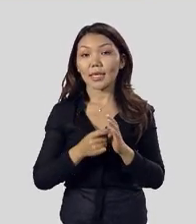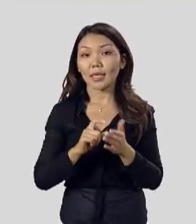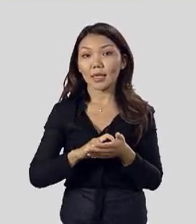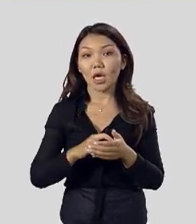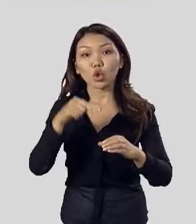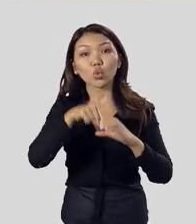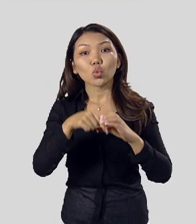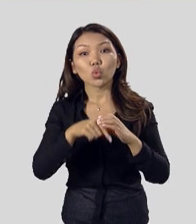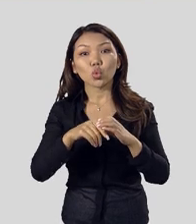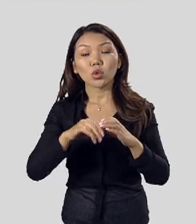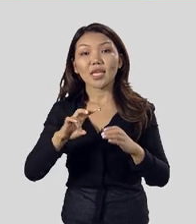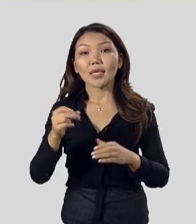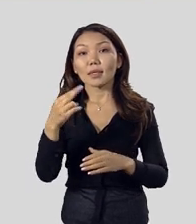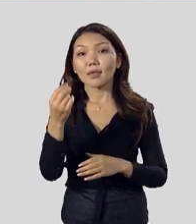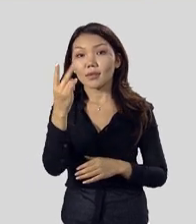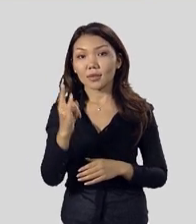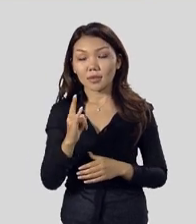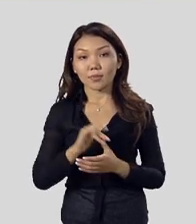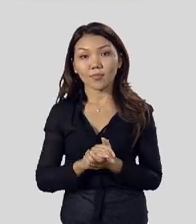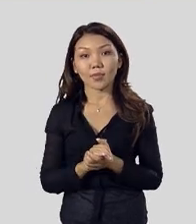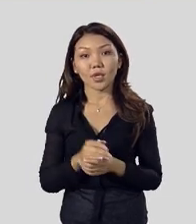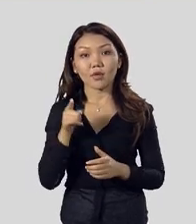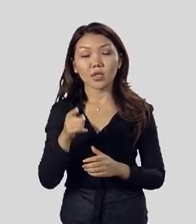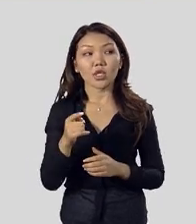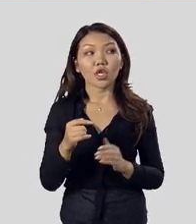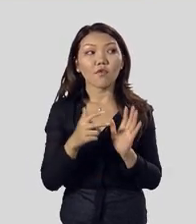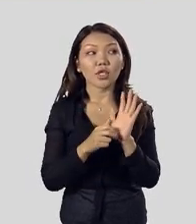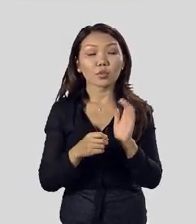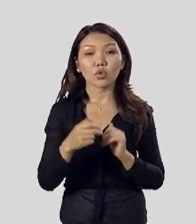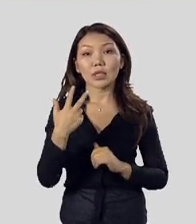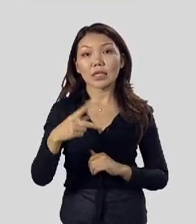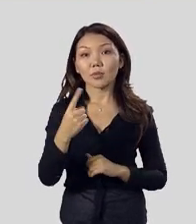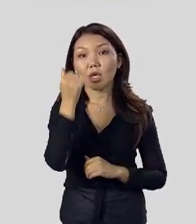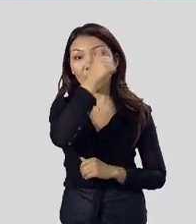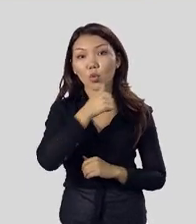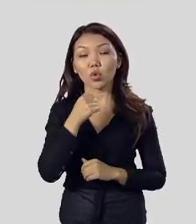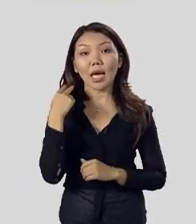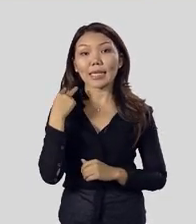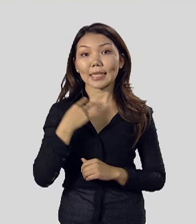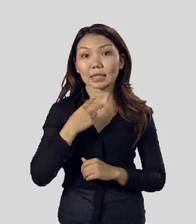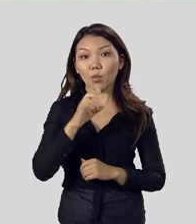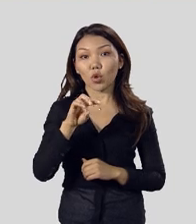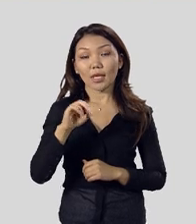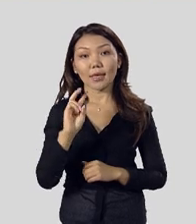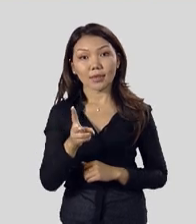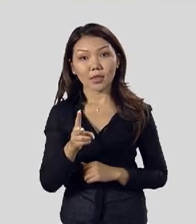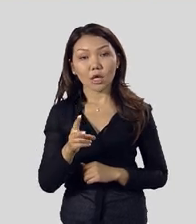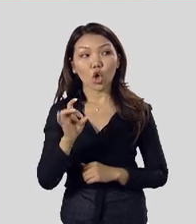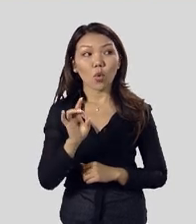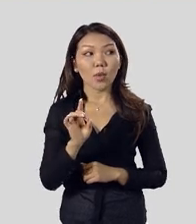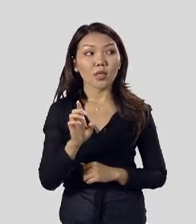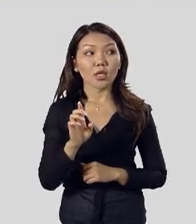единицы в 1831 году английский ботаник роберт браун